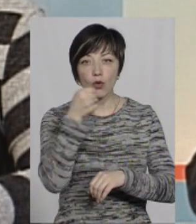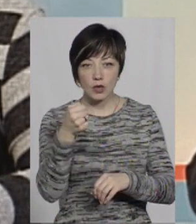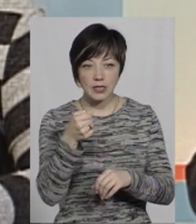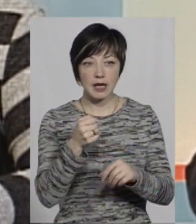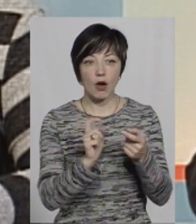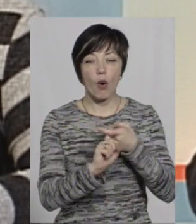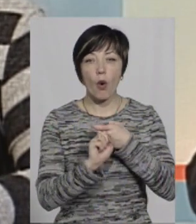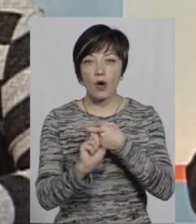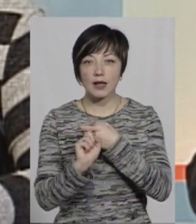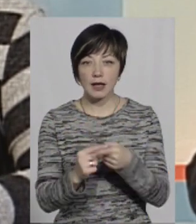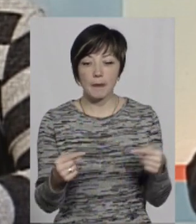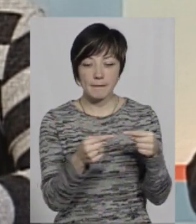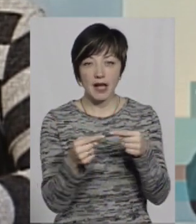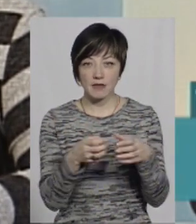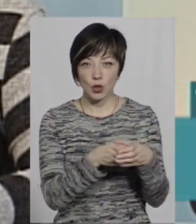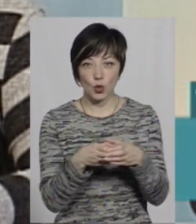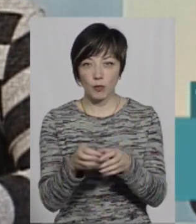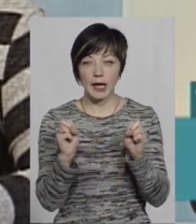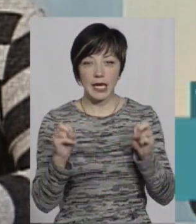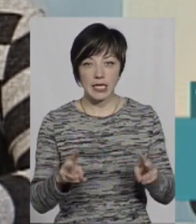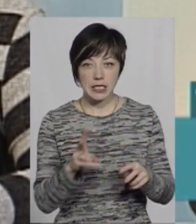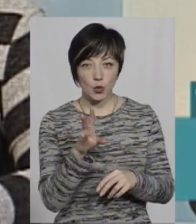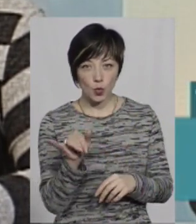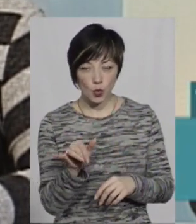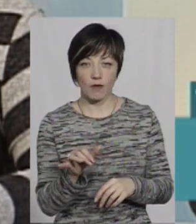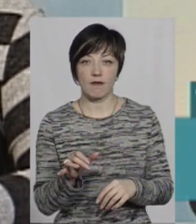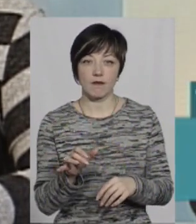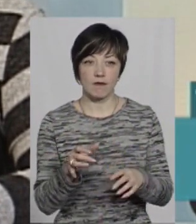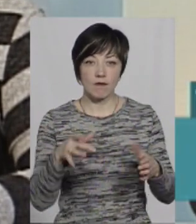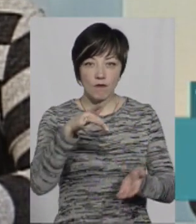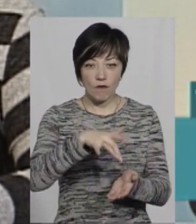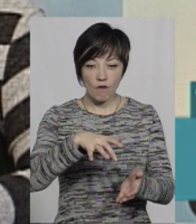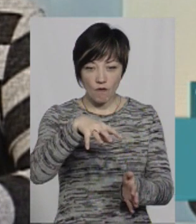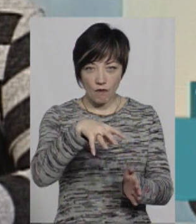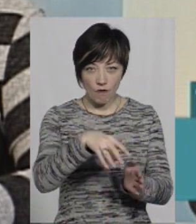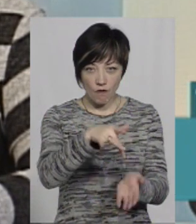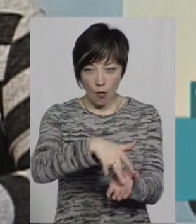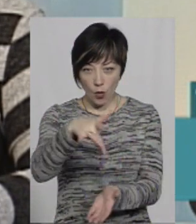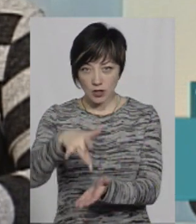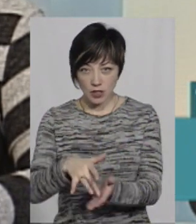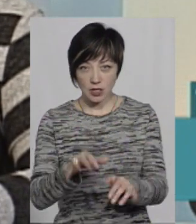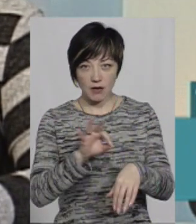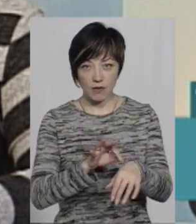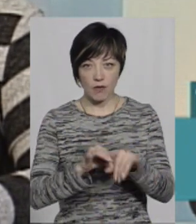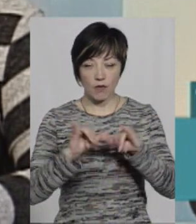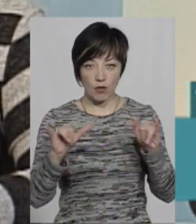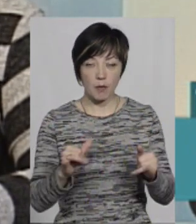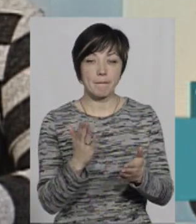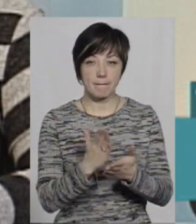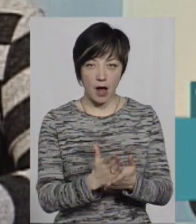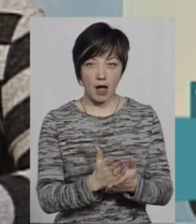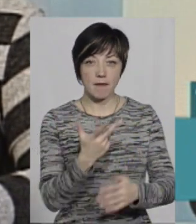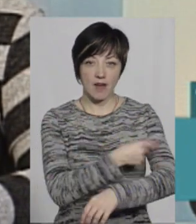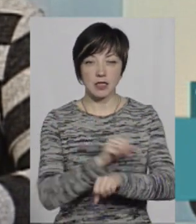дорослих контактних певних груп ризику в вогнищах кору. Для цих контингентів ми